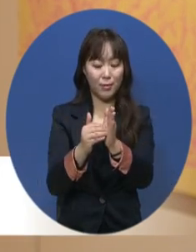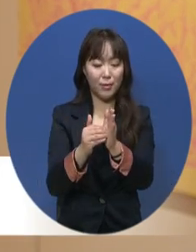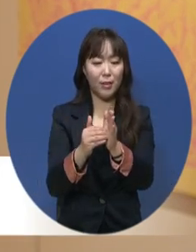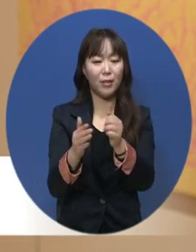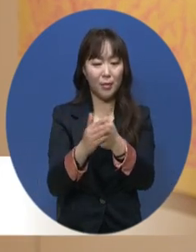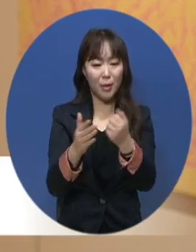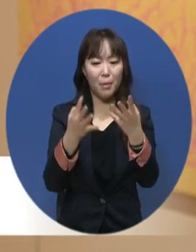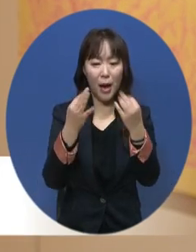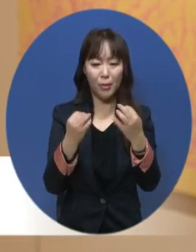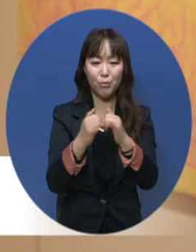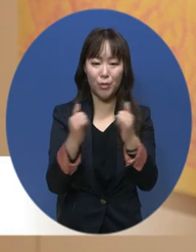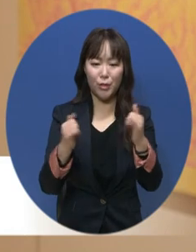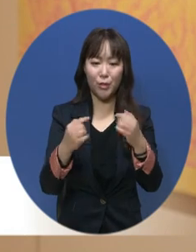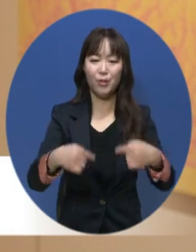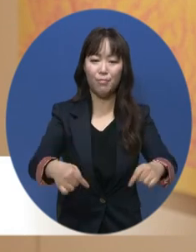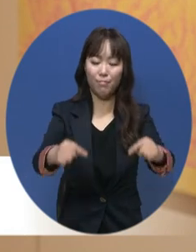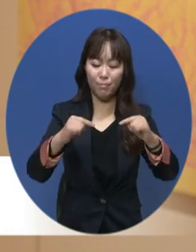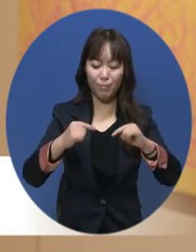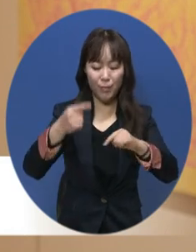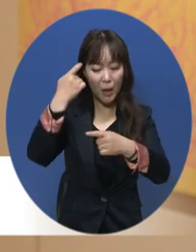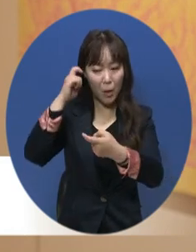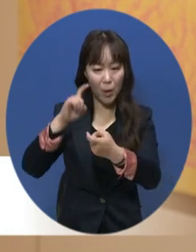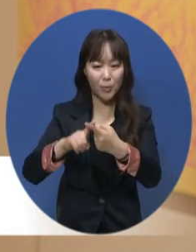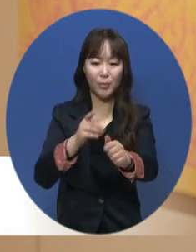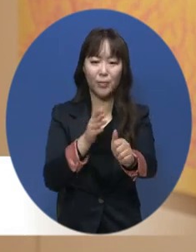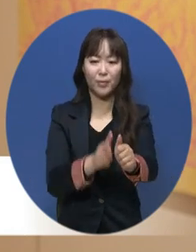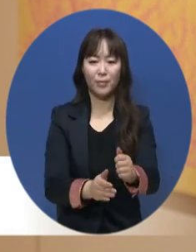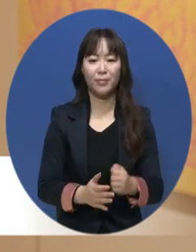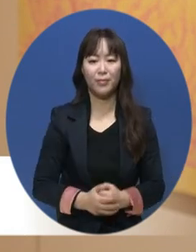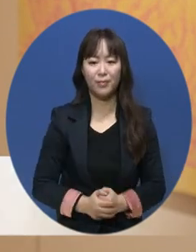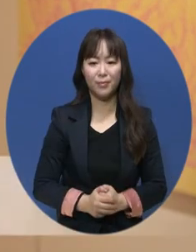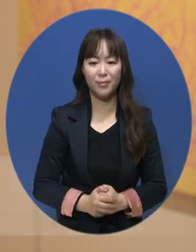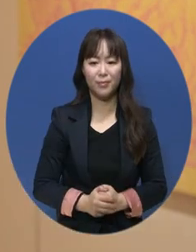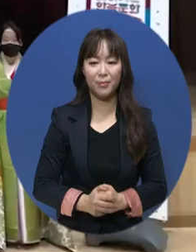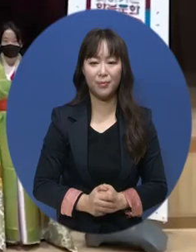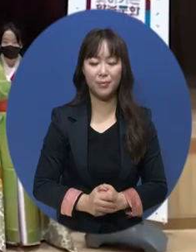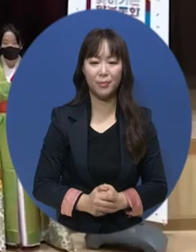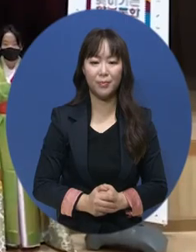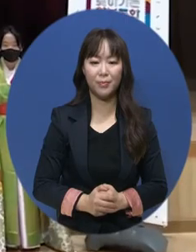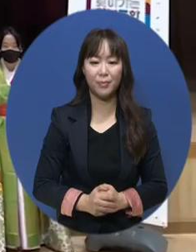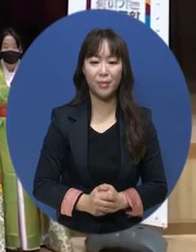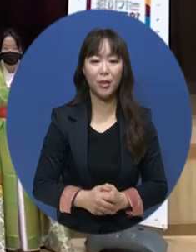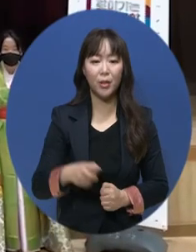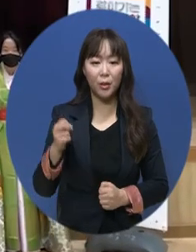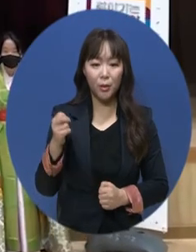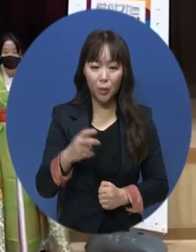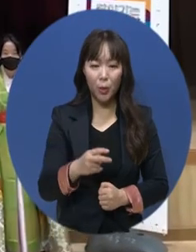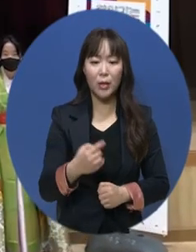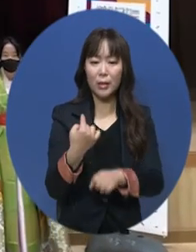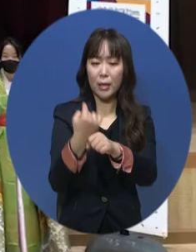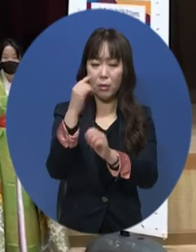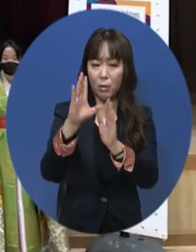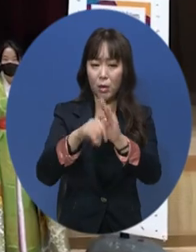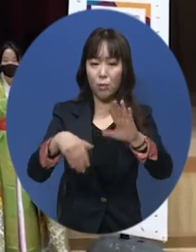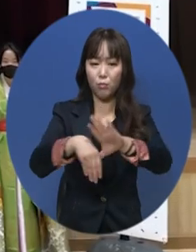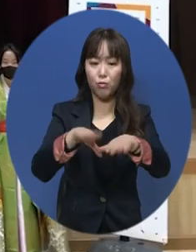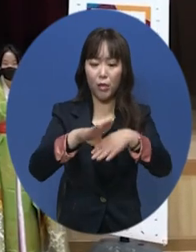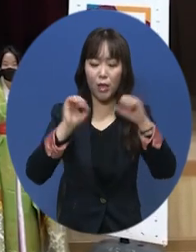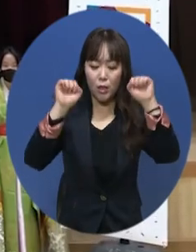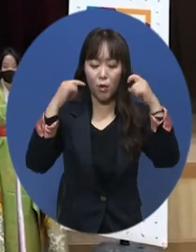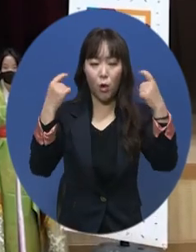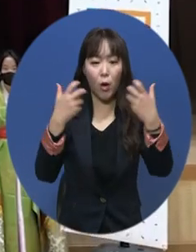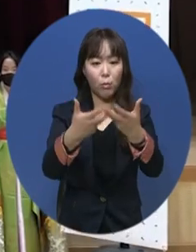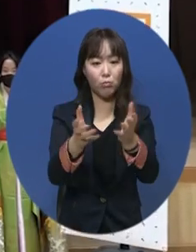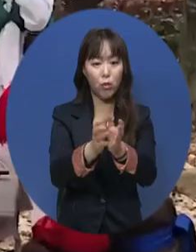계속되니 많은 관람객분들의 관심을 부탁드리겠습니다. 또한 남원시는 작년에